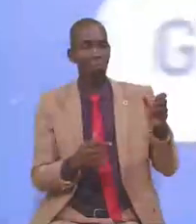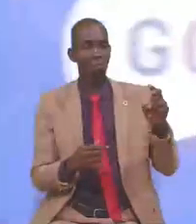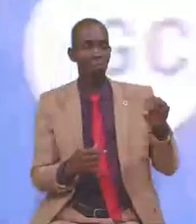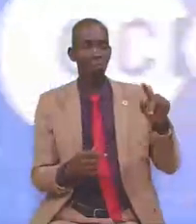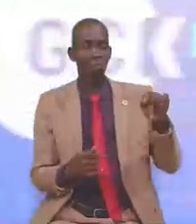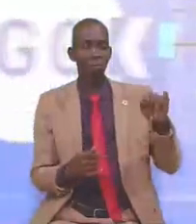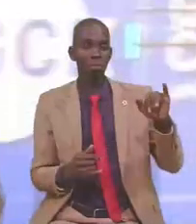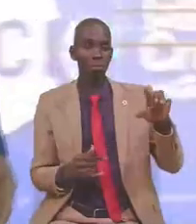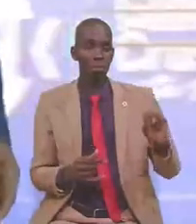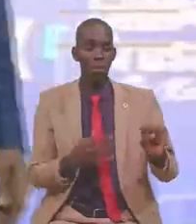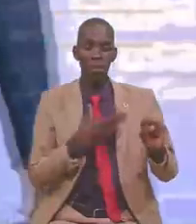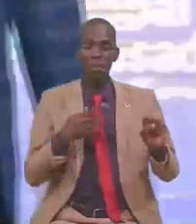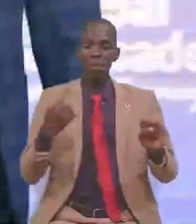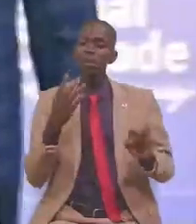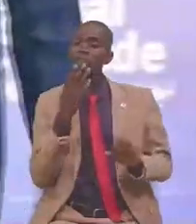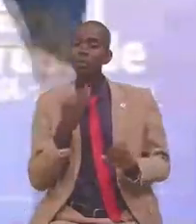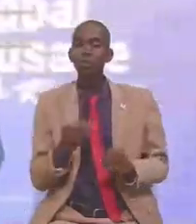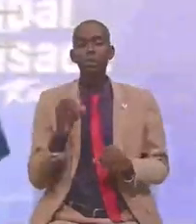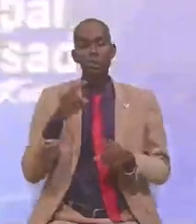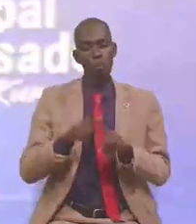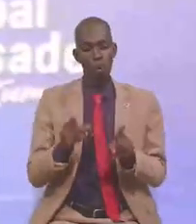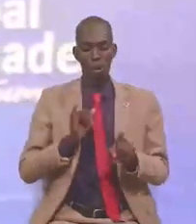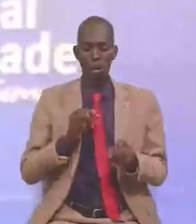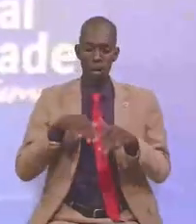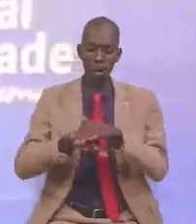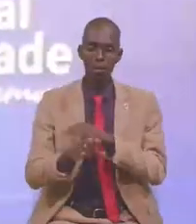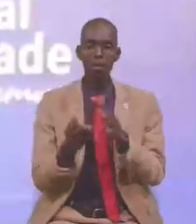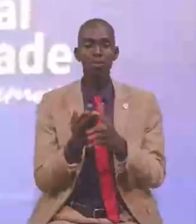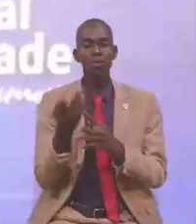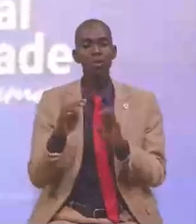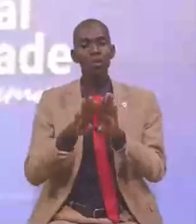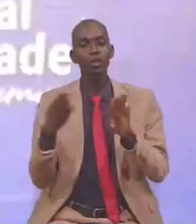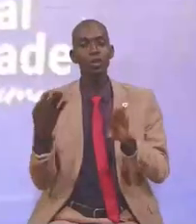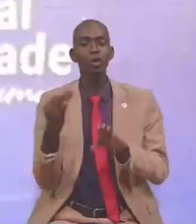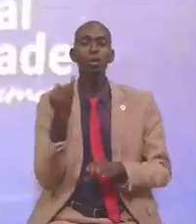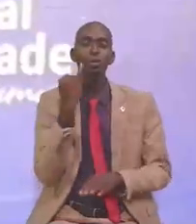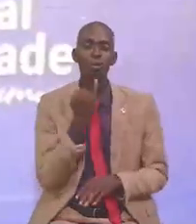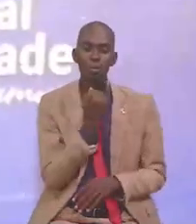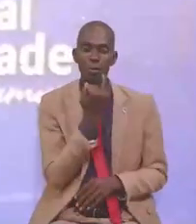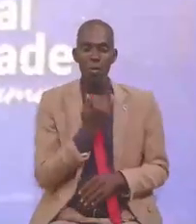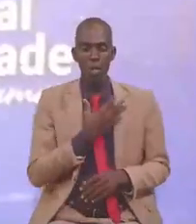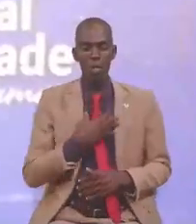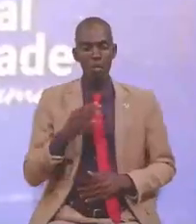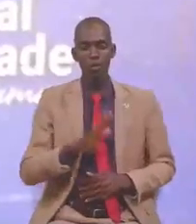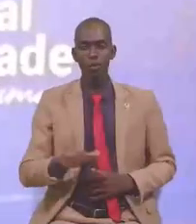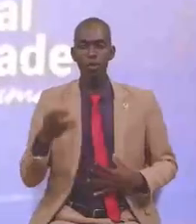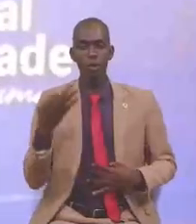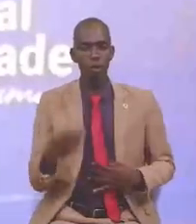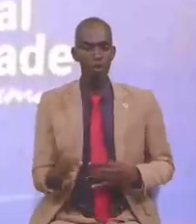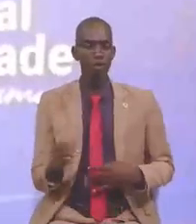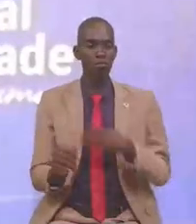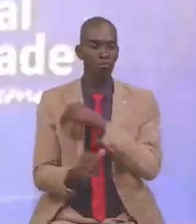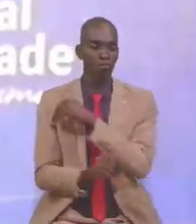viens par la porte d'Israël et les enfants d'Abraham et ceux qui sont à la